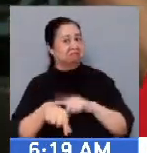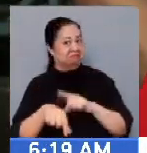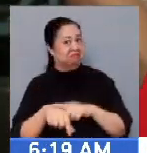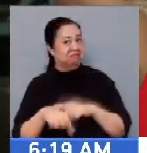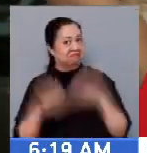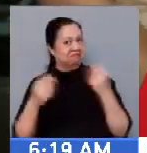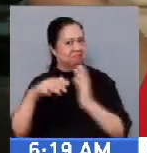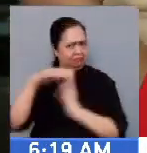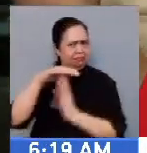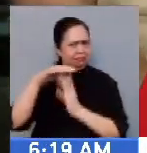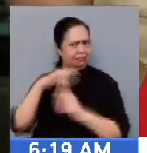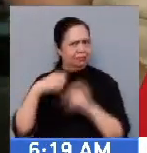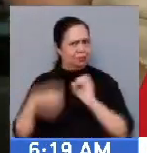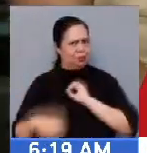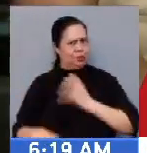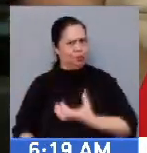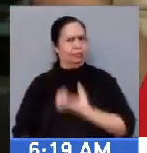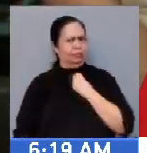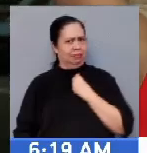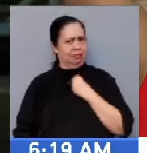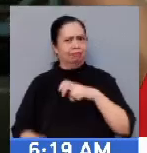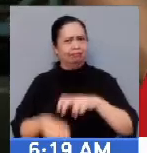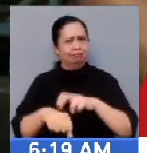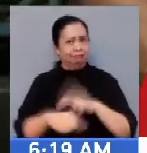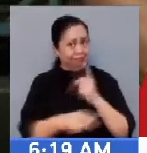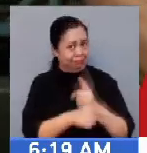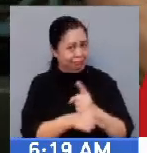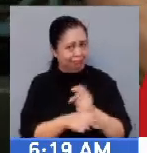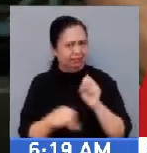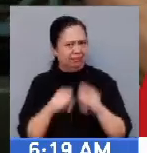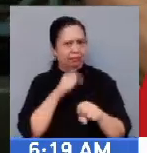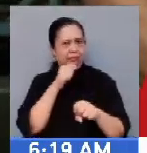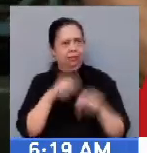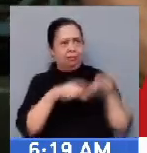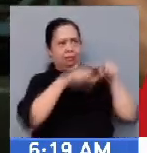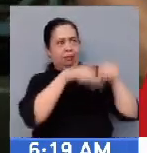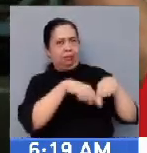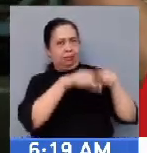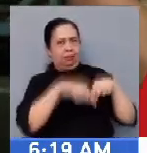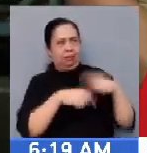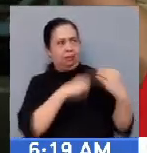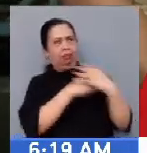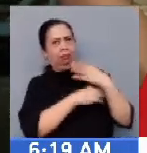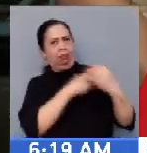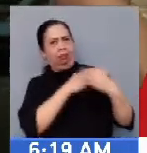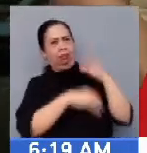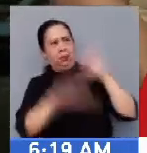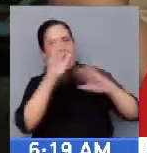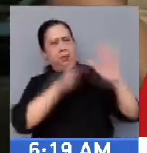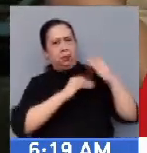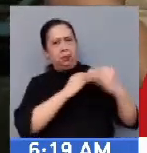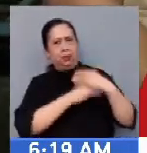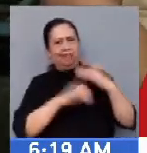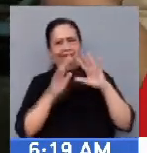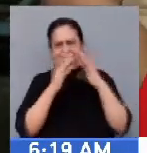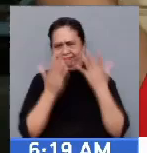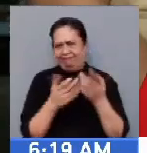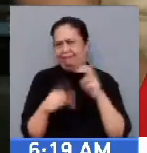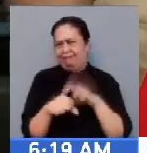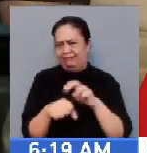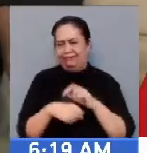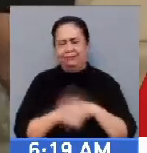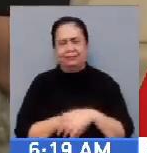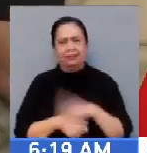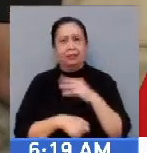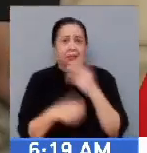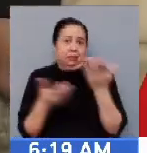natin patatas, di ba? Para hindi na tayo masyadong nagpapa-apekto dito sa global shortage ng patatas. At total, meron naman tayo pang